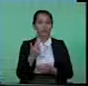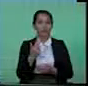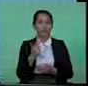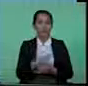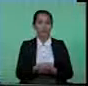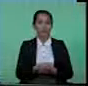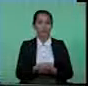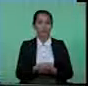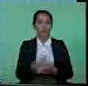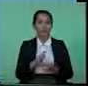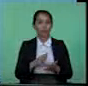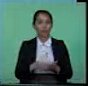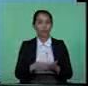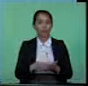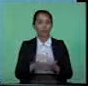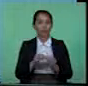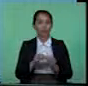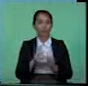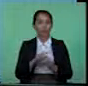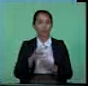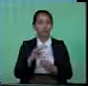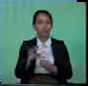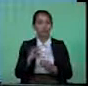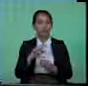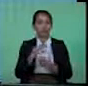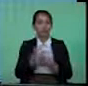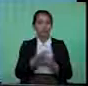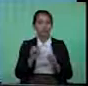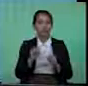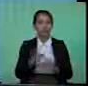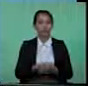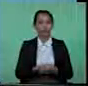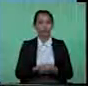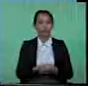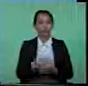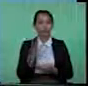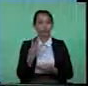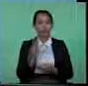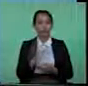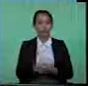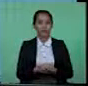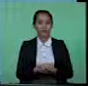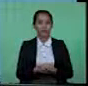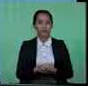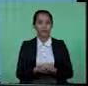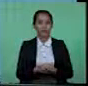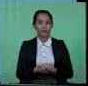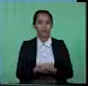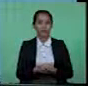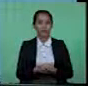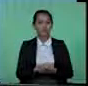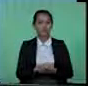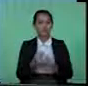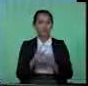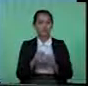esa 9 dan 15 minut o'tganini ko'rsatyapti. 4-chi soatimiz esa